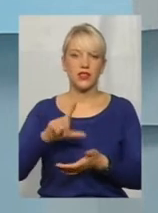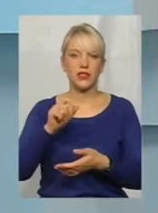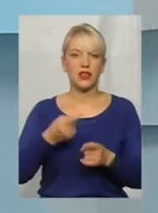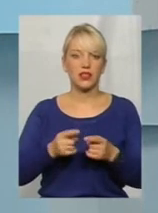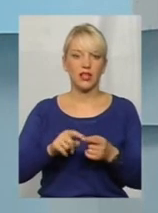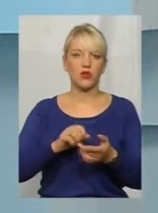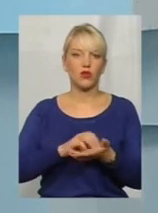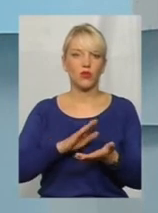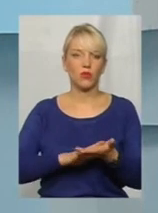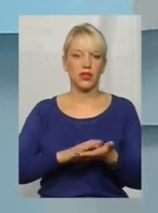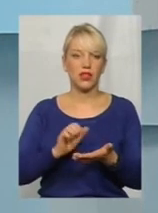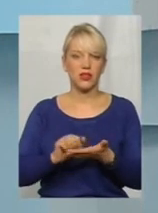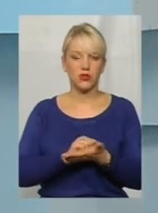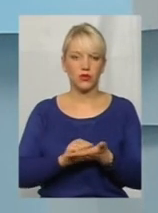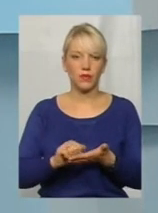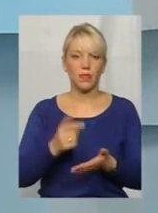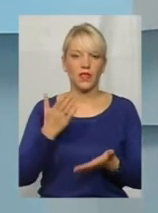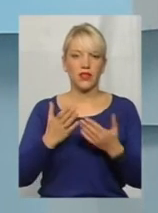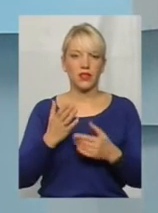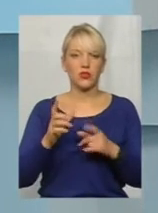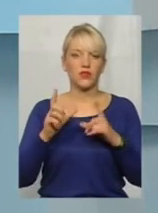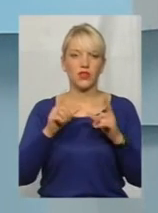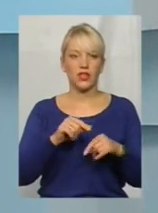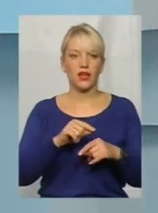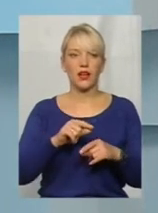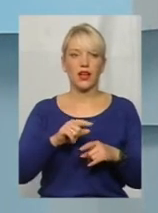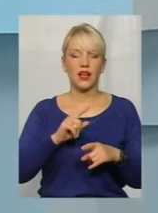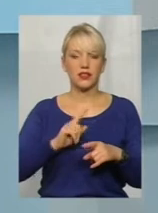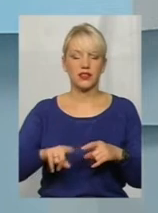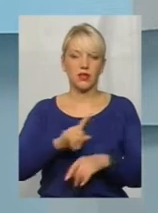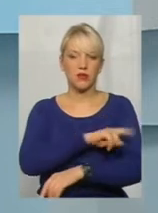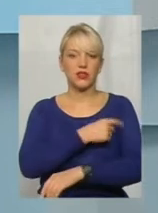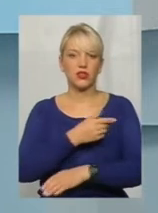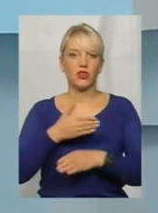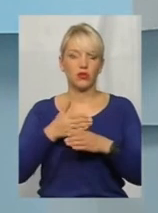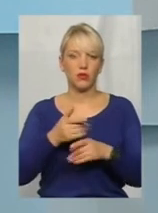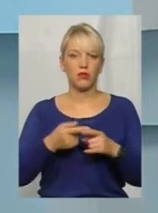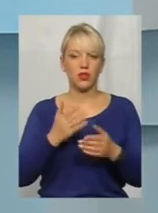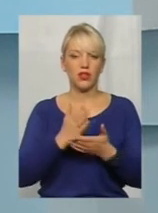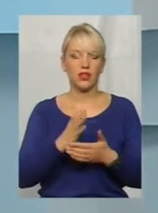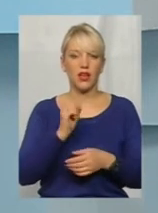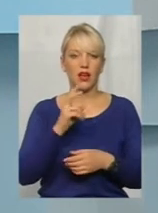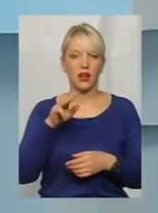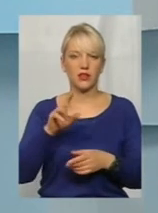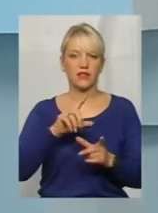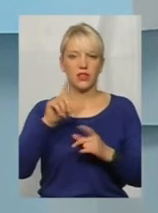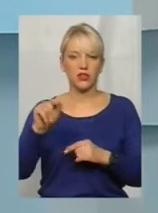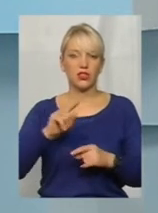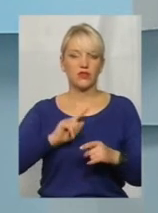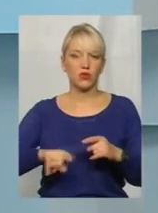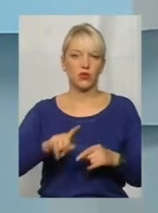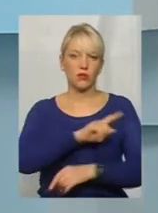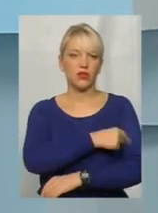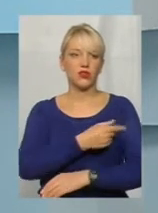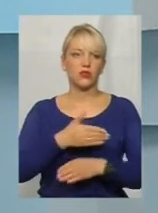документацією. Коли виїжджає екстрена медична допомога, є відповідна картка виїзду швидкої медичної